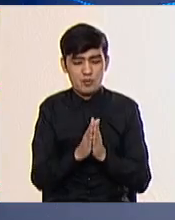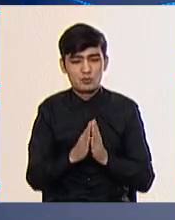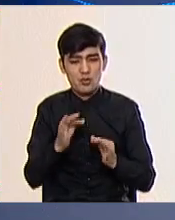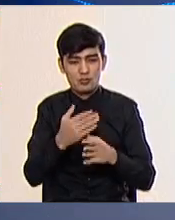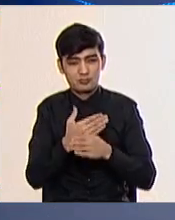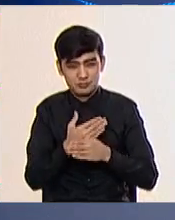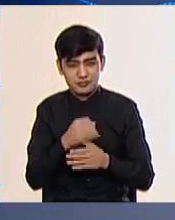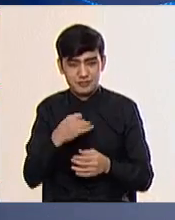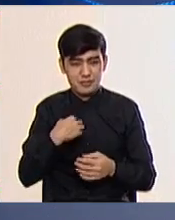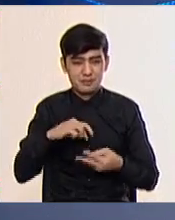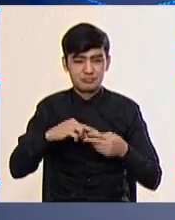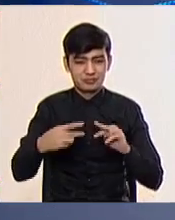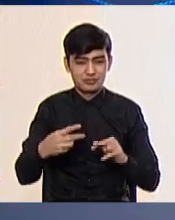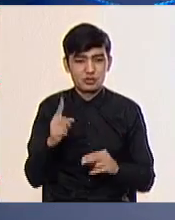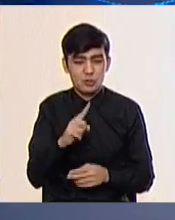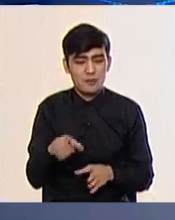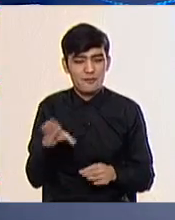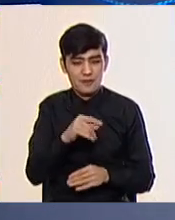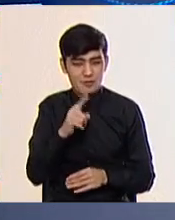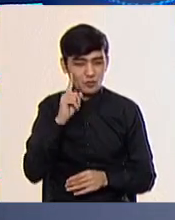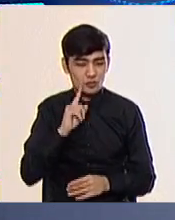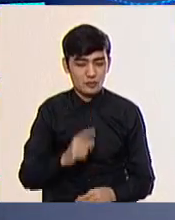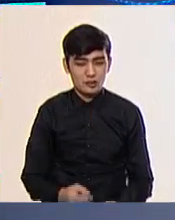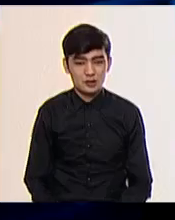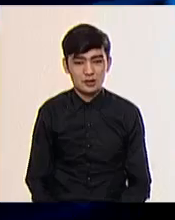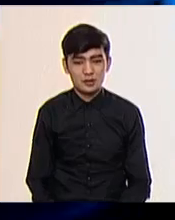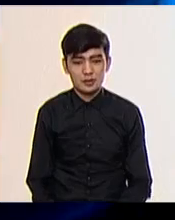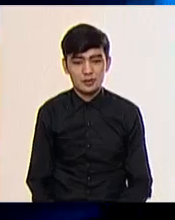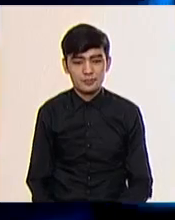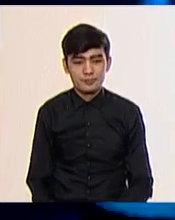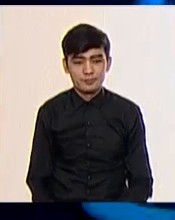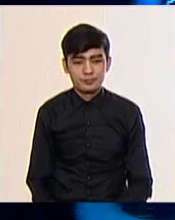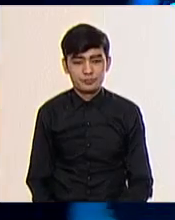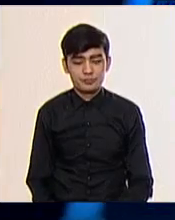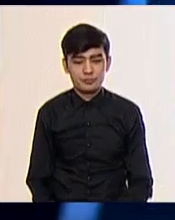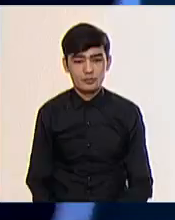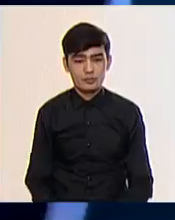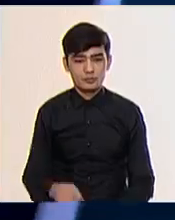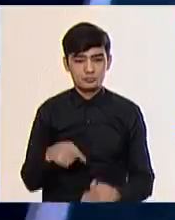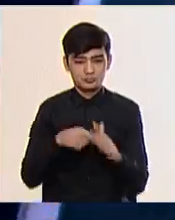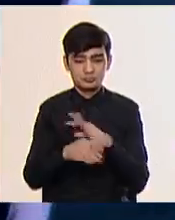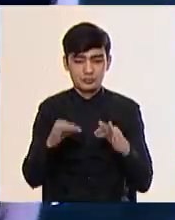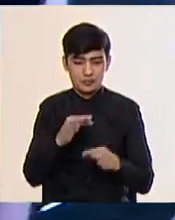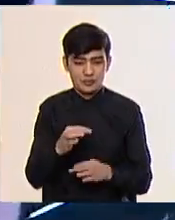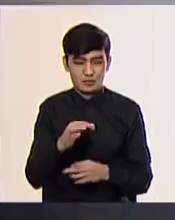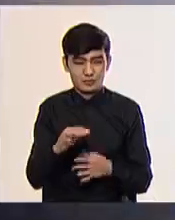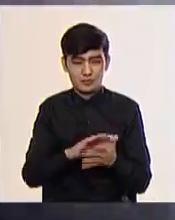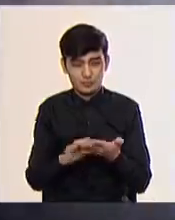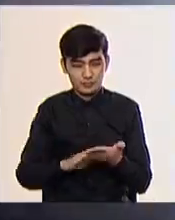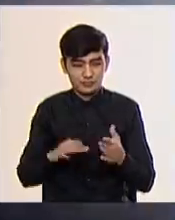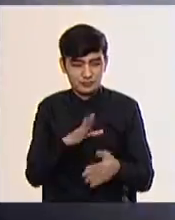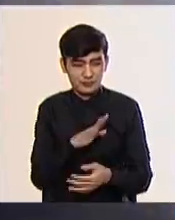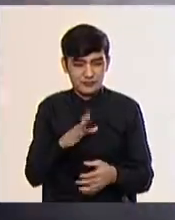телезрителей. Мы меняемся, чтобы вам было удобно. Не успели коммунальные службы расчистить сугробы